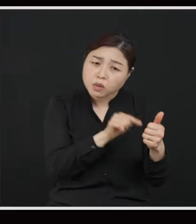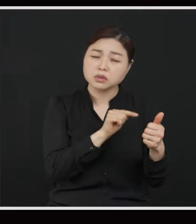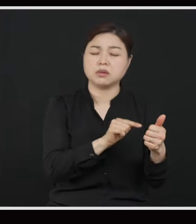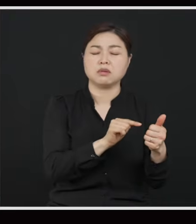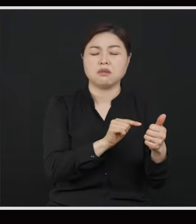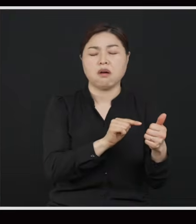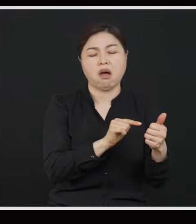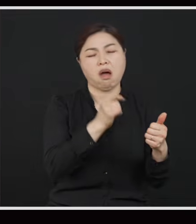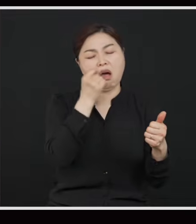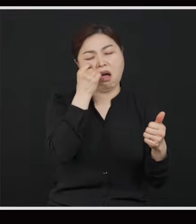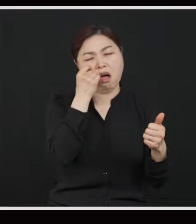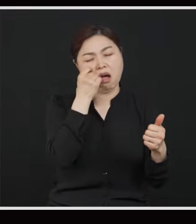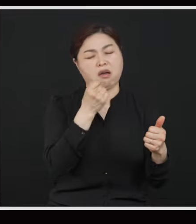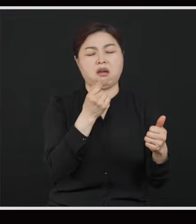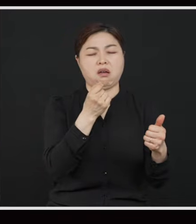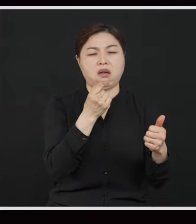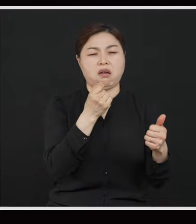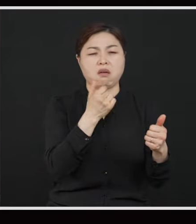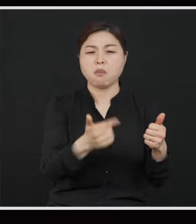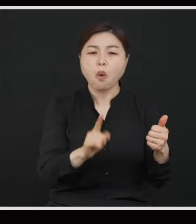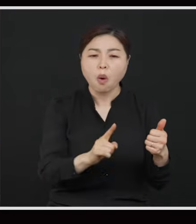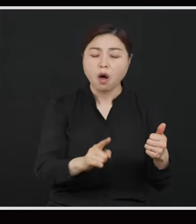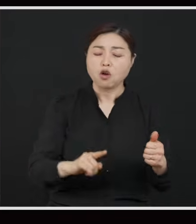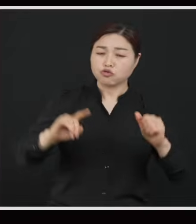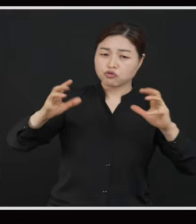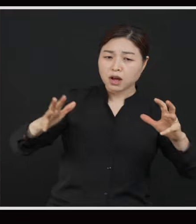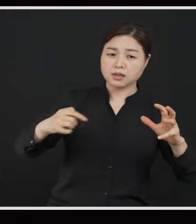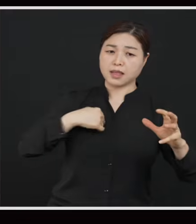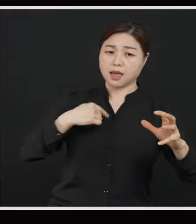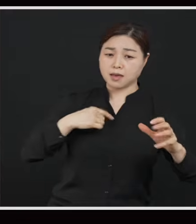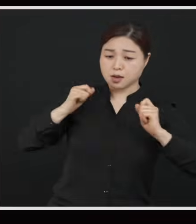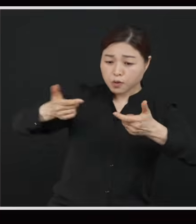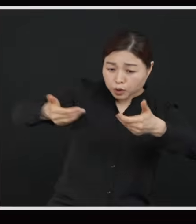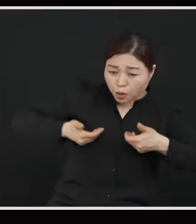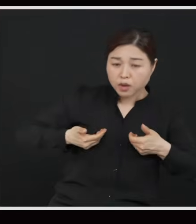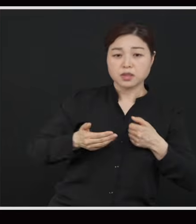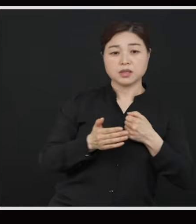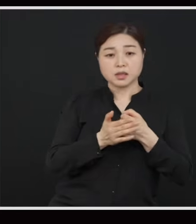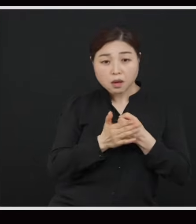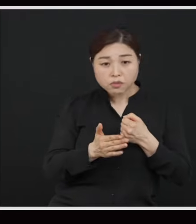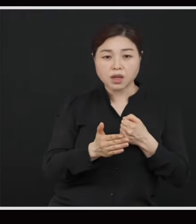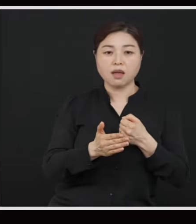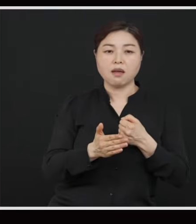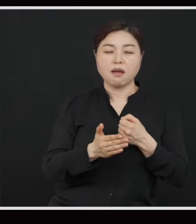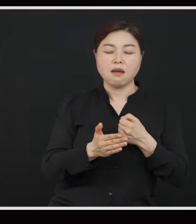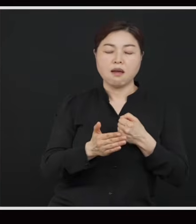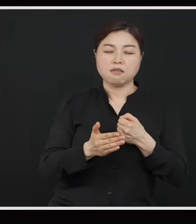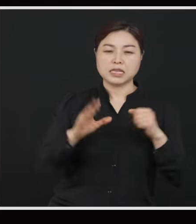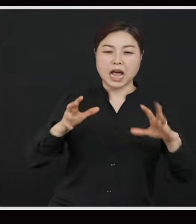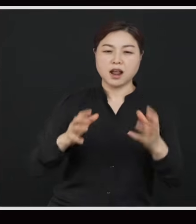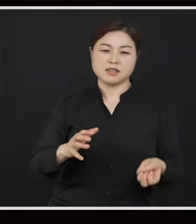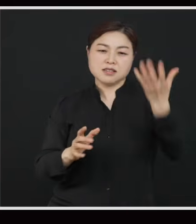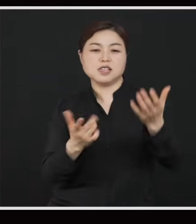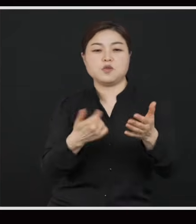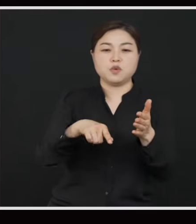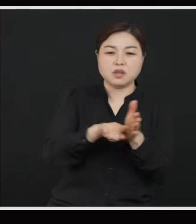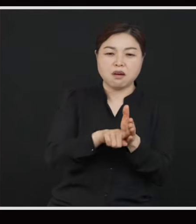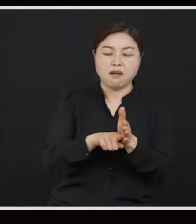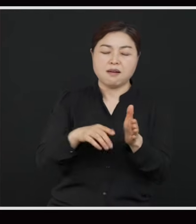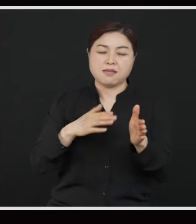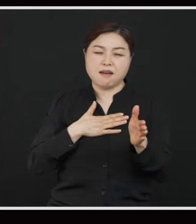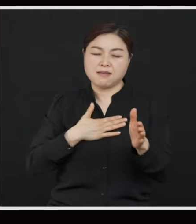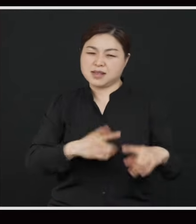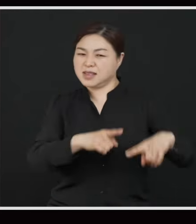왜냐하면 이 사람이 국가에서 나에게 기회를 제공했으니까 나는 정말 우리나라의 승리를 위해서 내